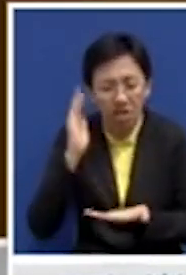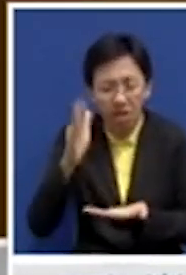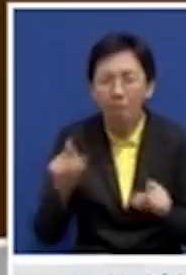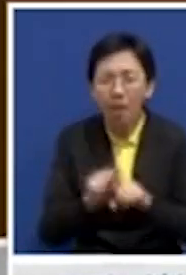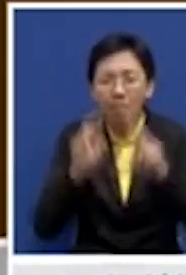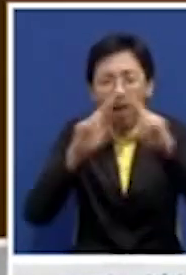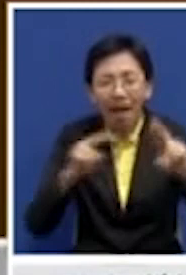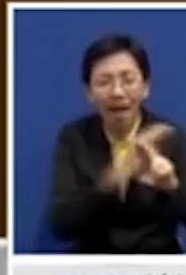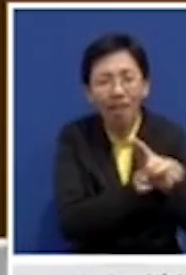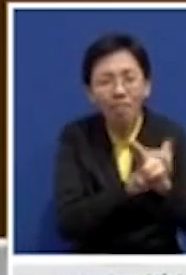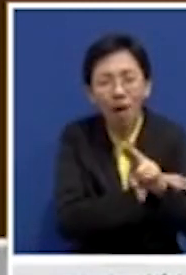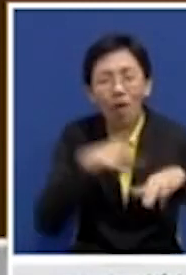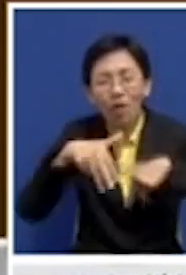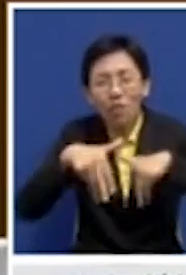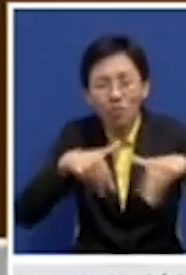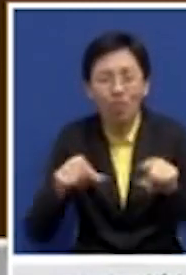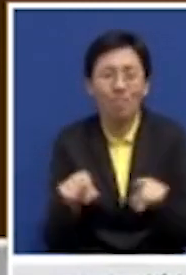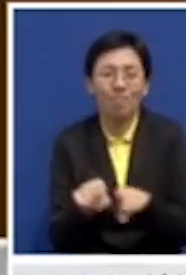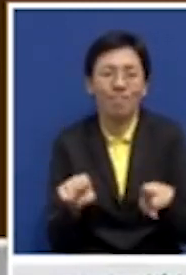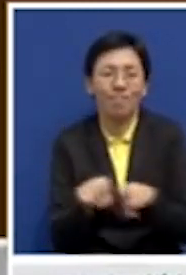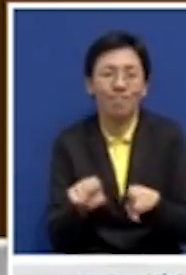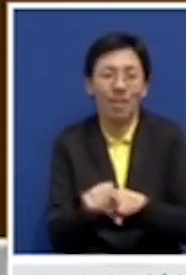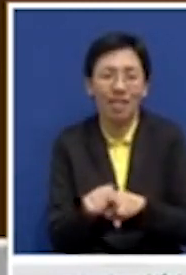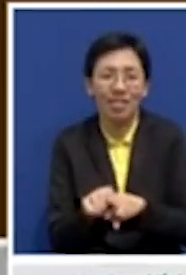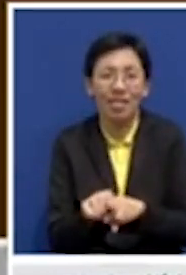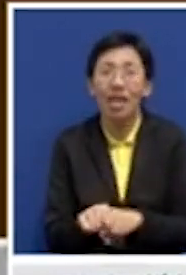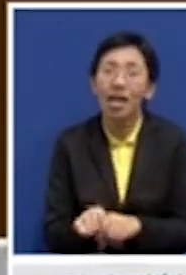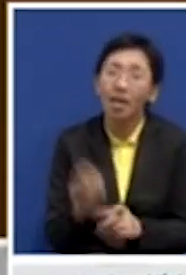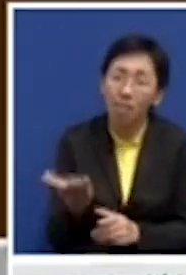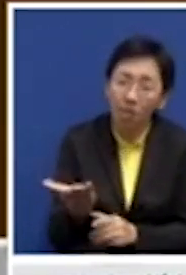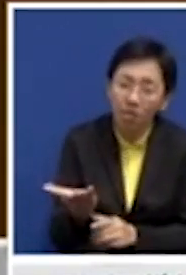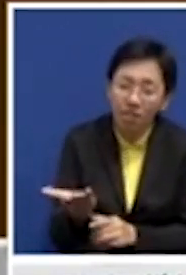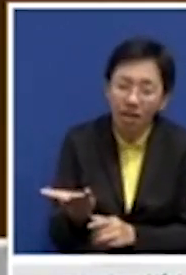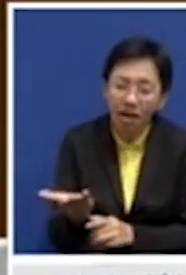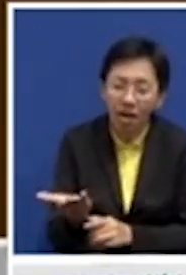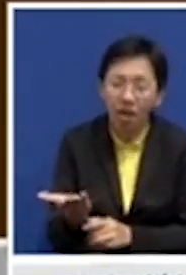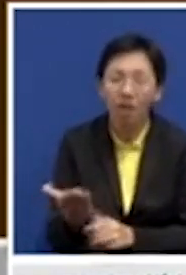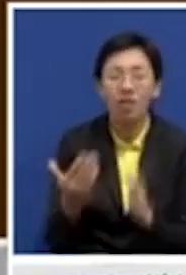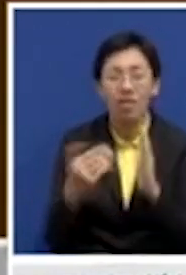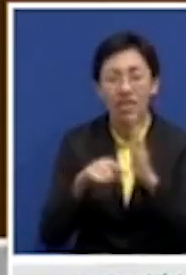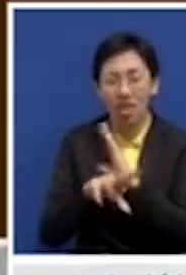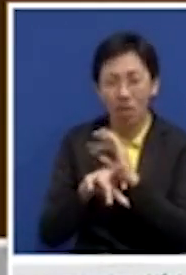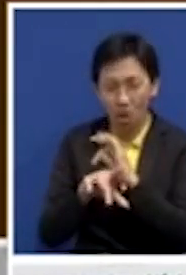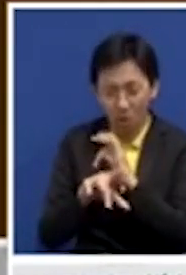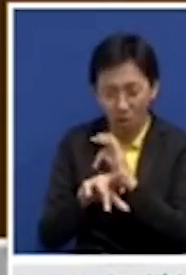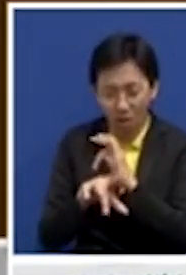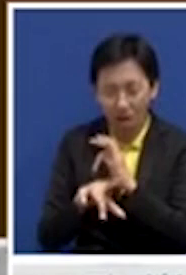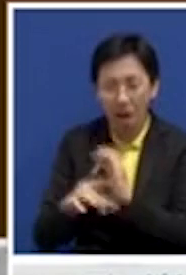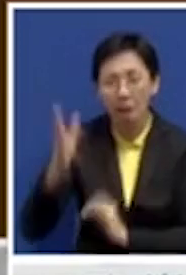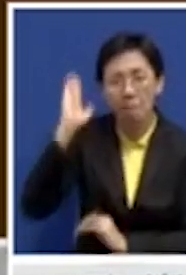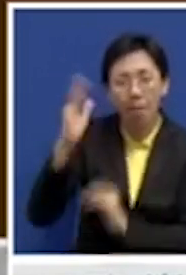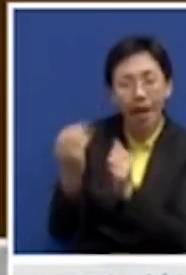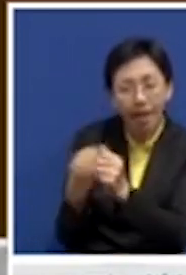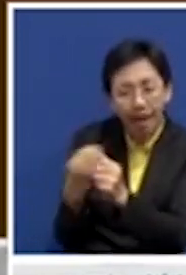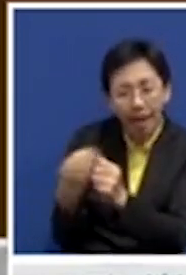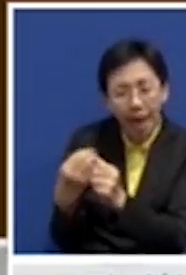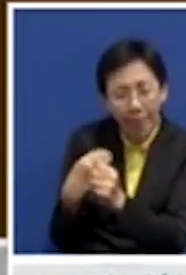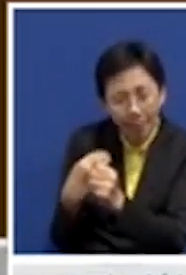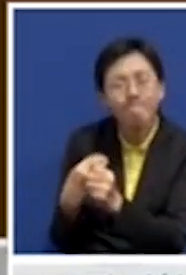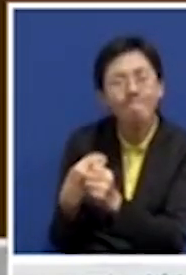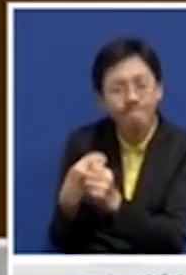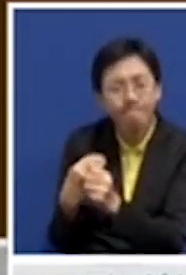ลินิกอย่างที่ท่านสมาชิกผู้ทรงเกียรติจากจังหวัดระยองได้ให้คำแนะนำไว้เมื่อสักครู่